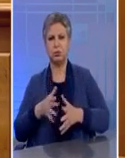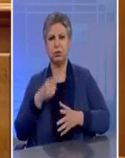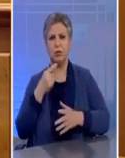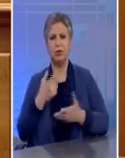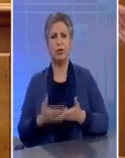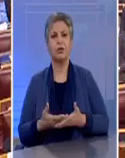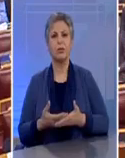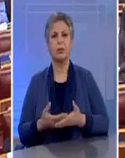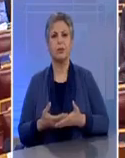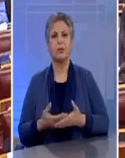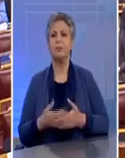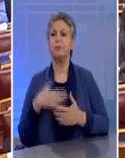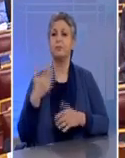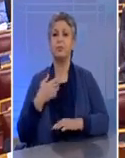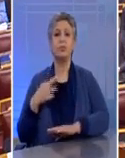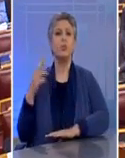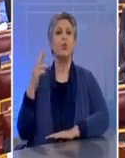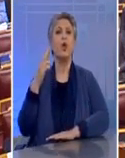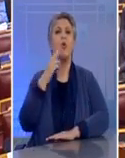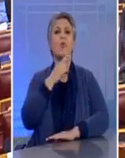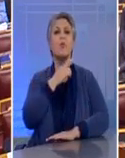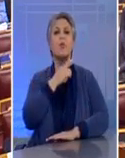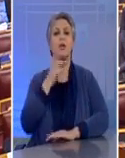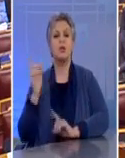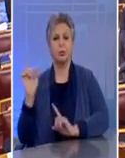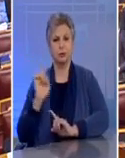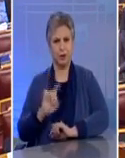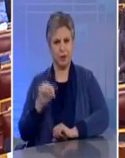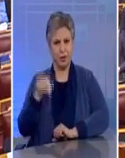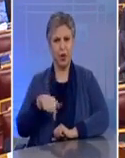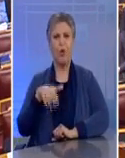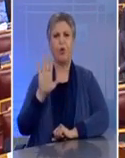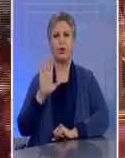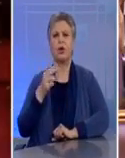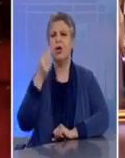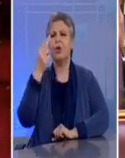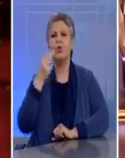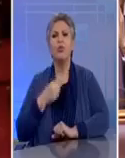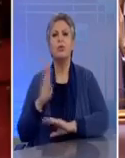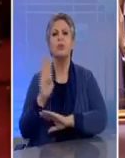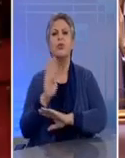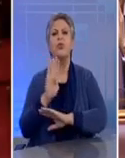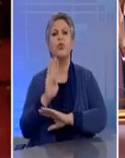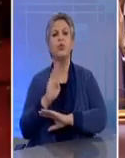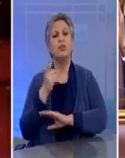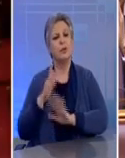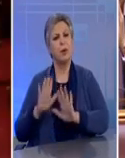Ο κύριος Πρωθυπουργός δεν είναι εδώ. Άφησε τον κύριο Κουρουμπλή και τον κύριο Βούτση. Εξαίσθηση αμφότεροι και όλους